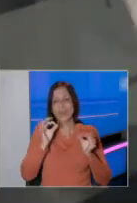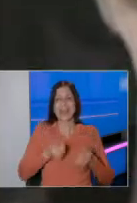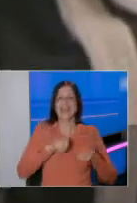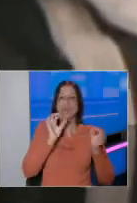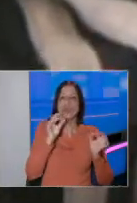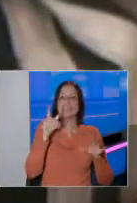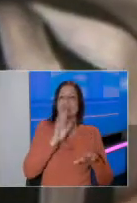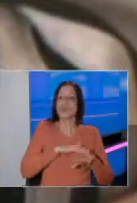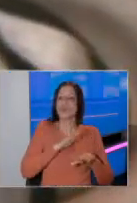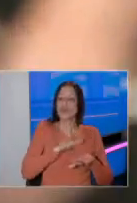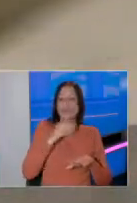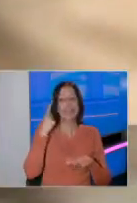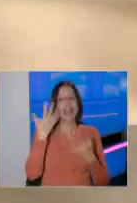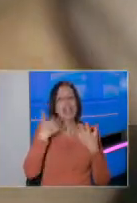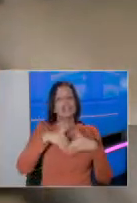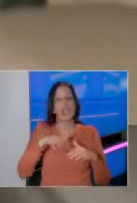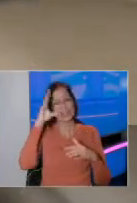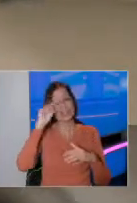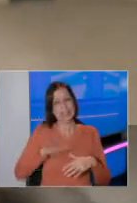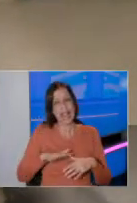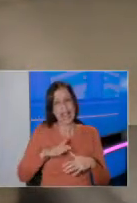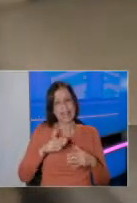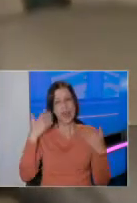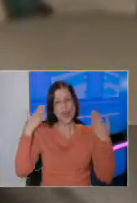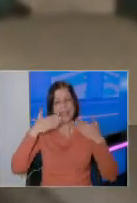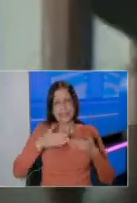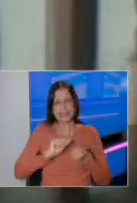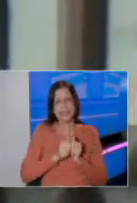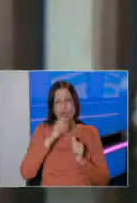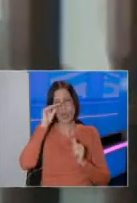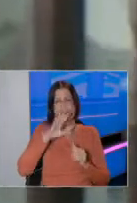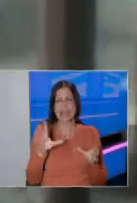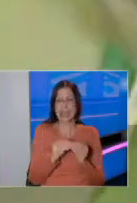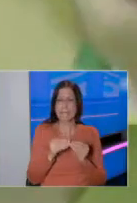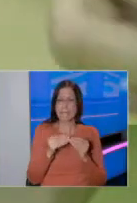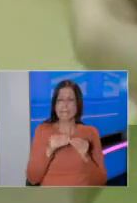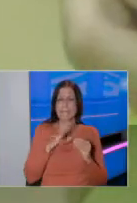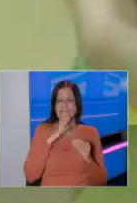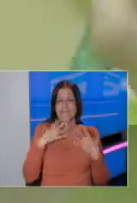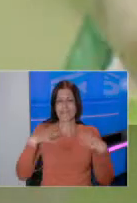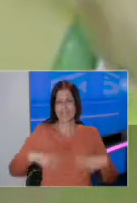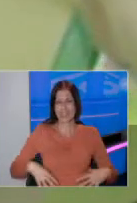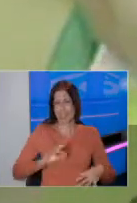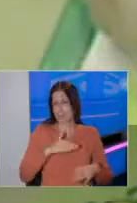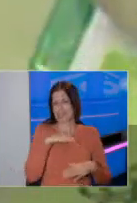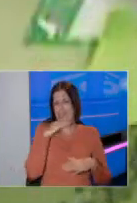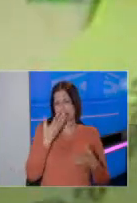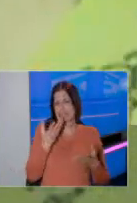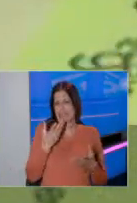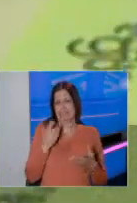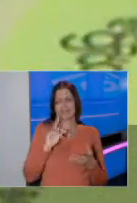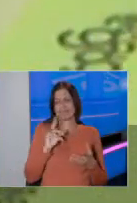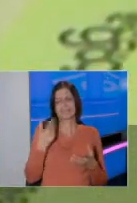מומחיות. בהחלט. כדי לדעת איך לשלב ילד אוטיסט, או איך לשלב ילד עם נכויות פיזיות, זה לא מספיק שתהיה רמפה בבית ספר. לילד עם